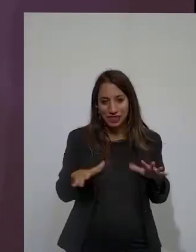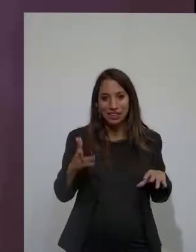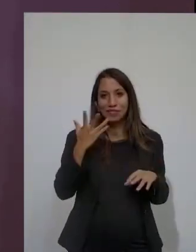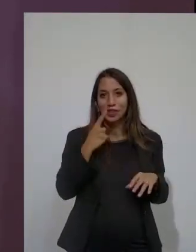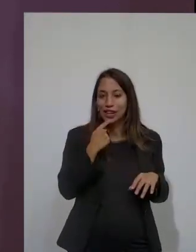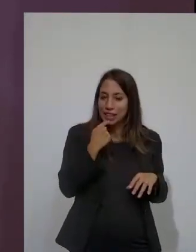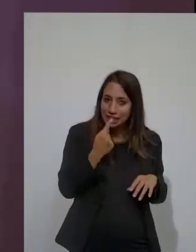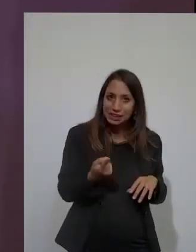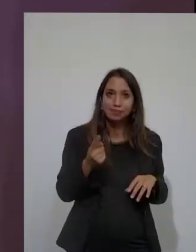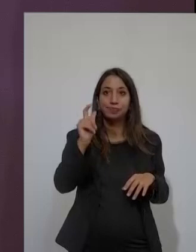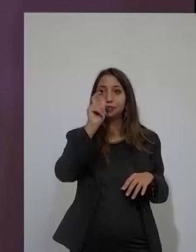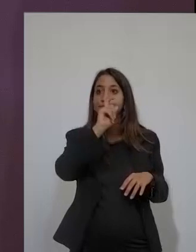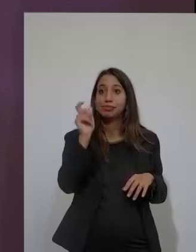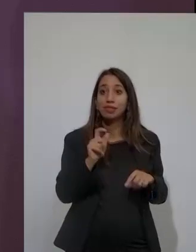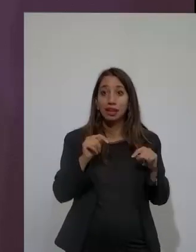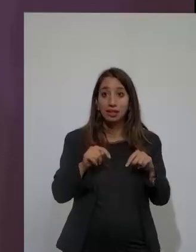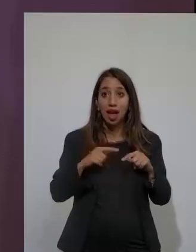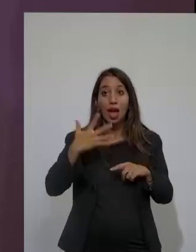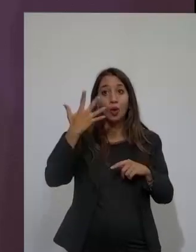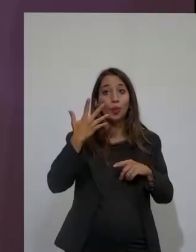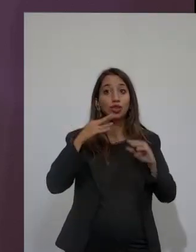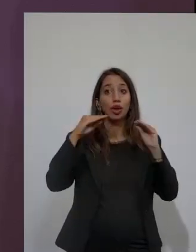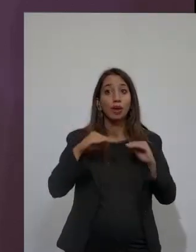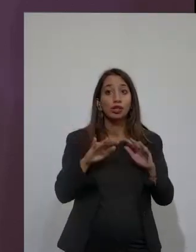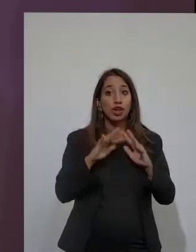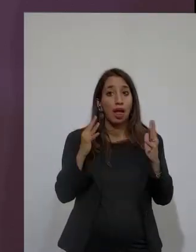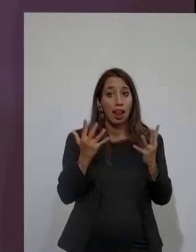che l'Italia è il quinto paese al mondo